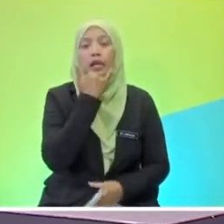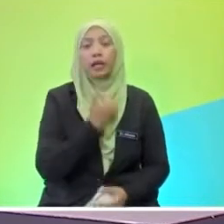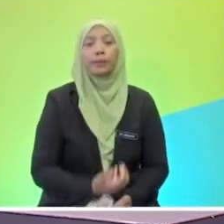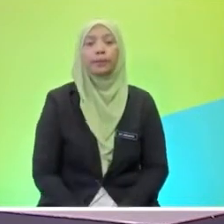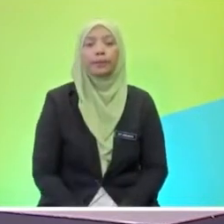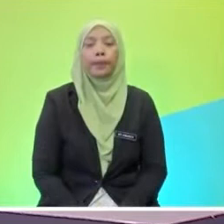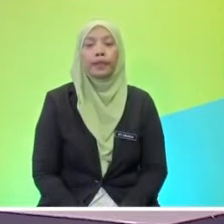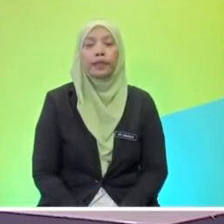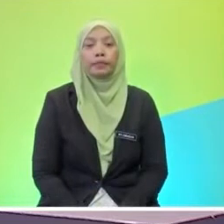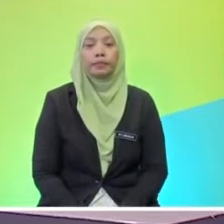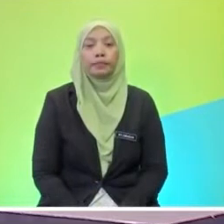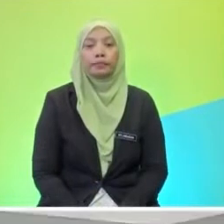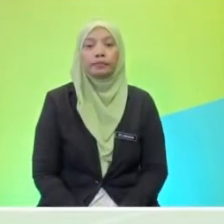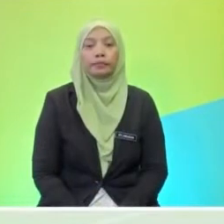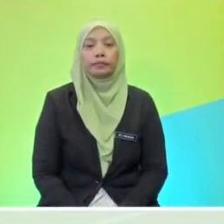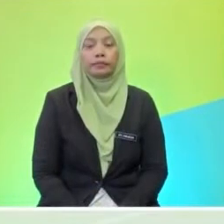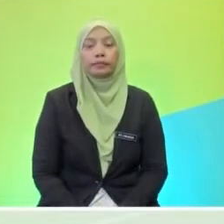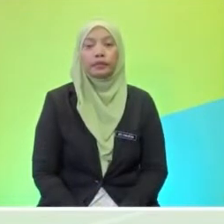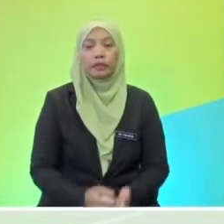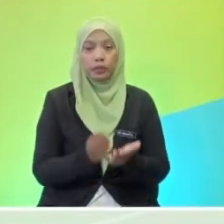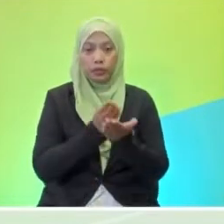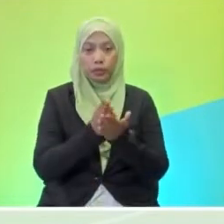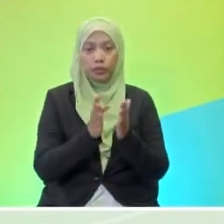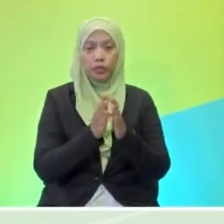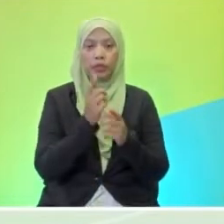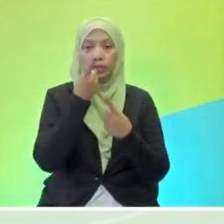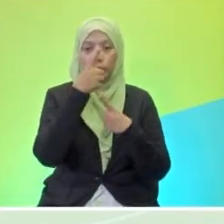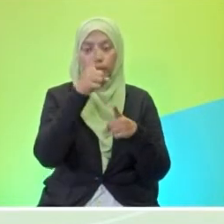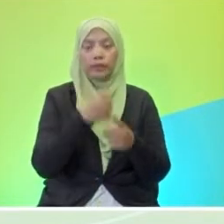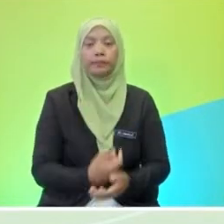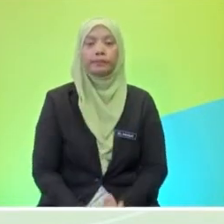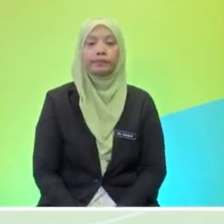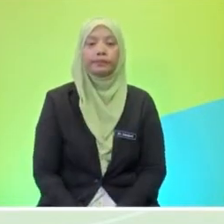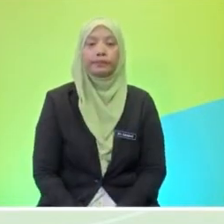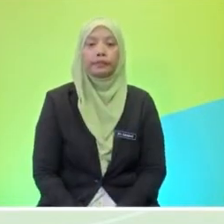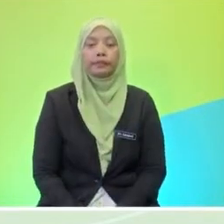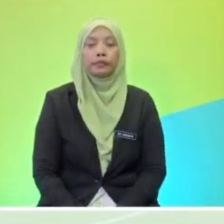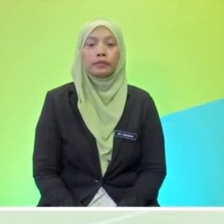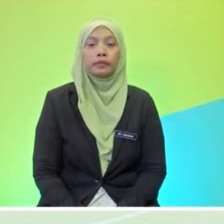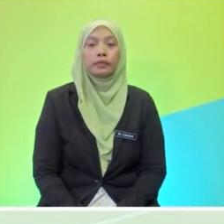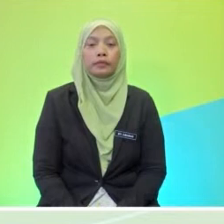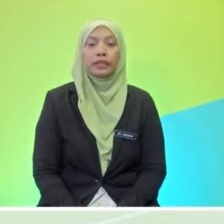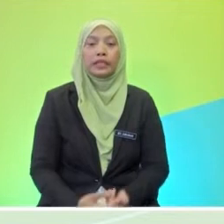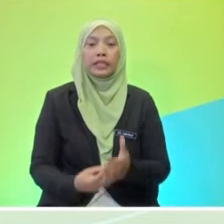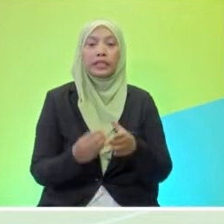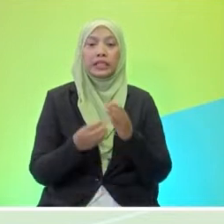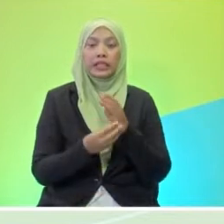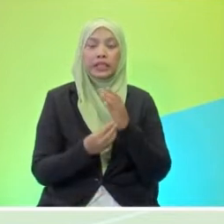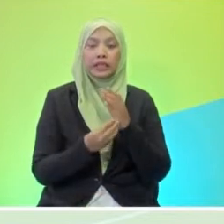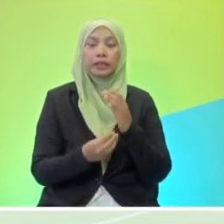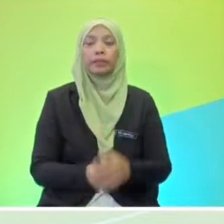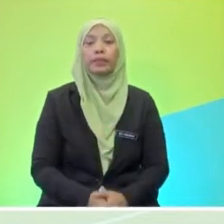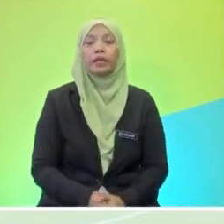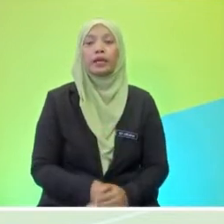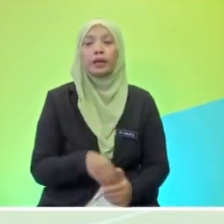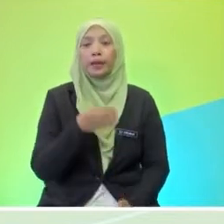oke terus buka jawaban dulu oke sisa makanan Oke Betul tak